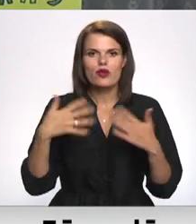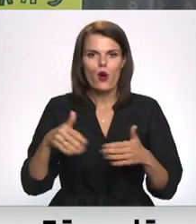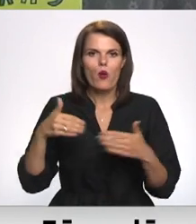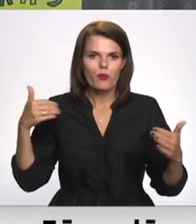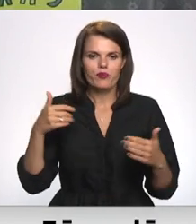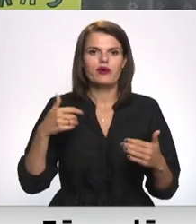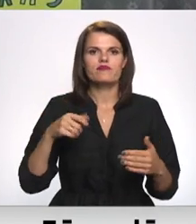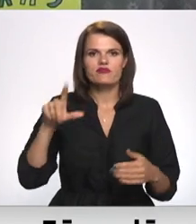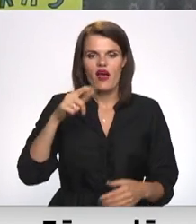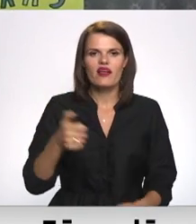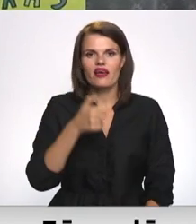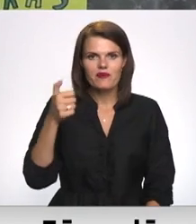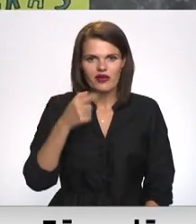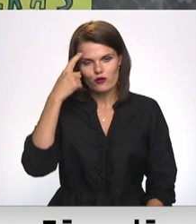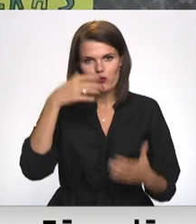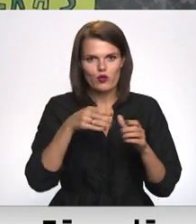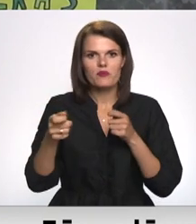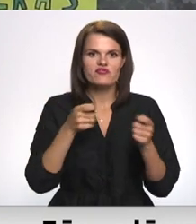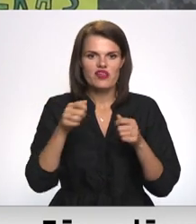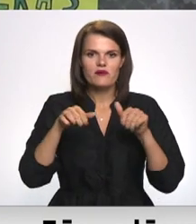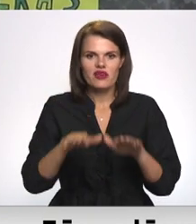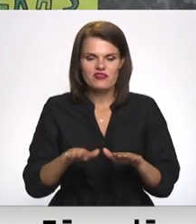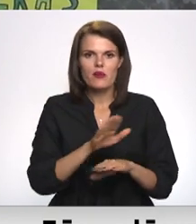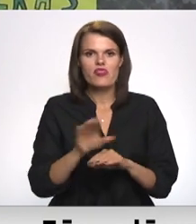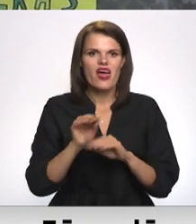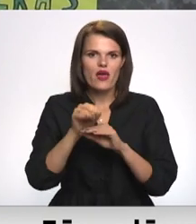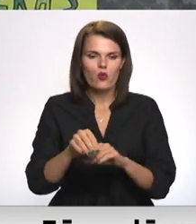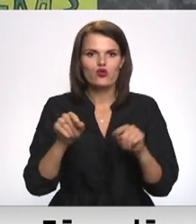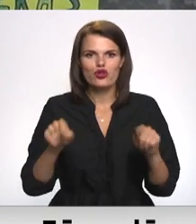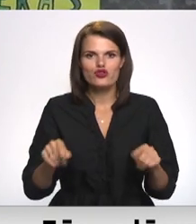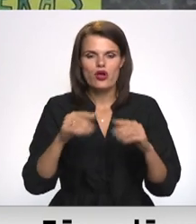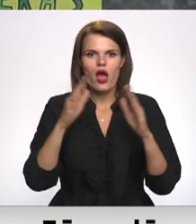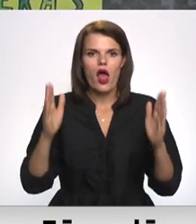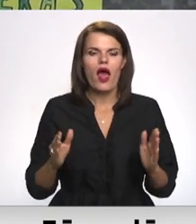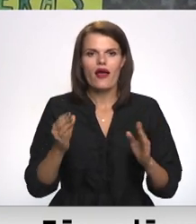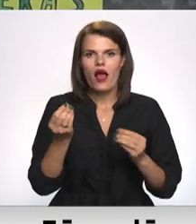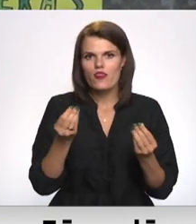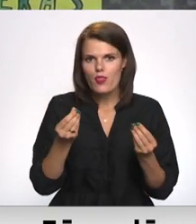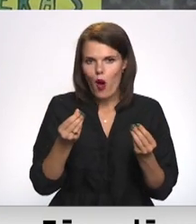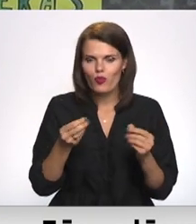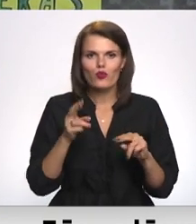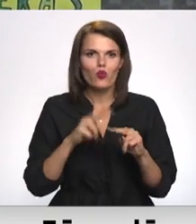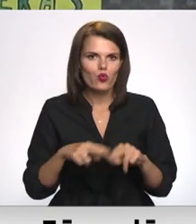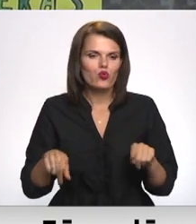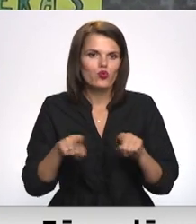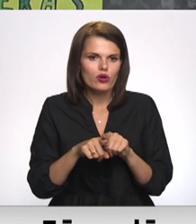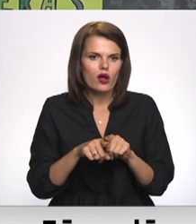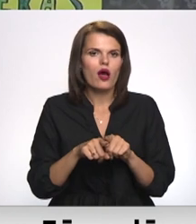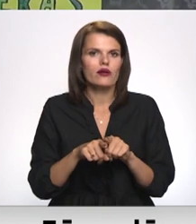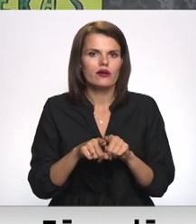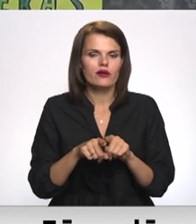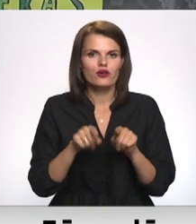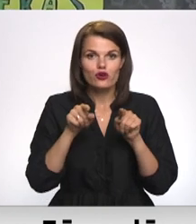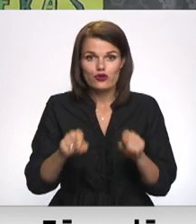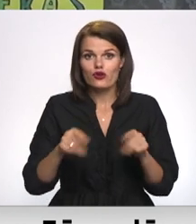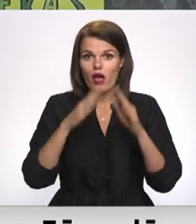vairākiem gadiem domas vadība ir izlēmusi neieguldīt šajā ēkā līdzekļus. Un arī, ka